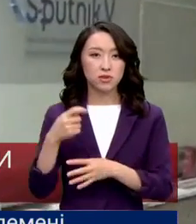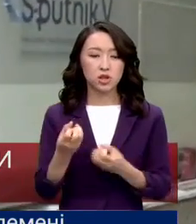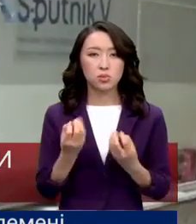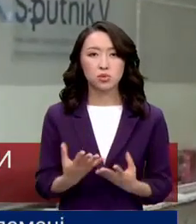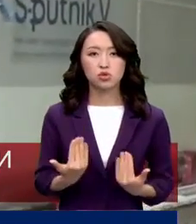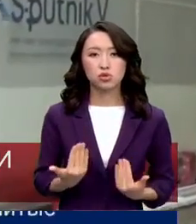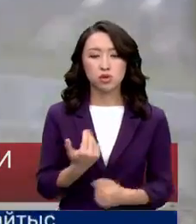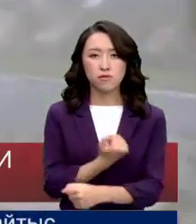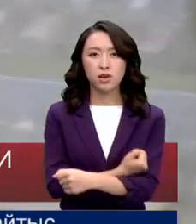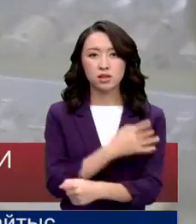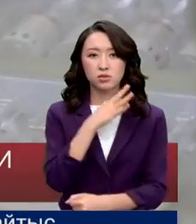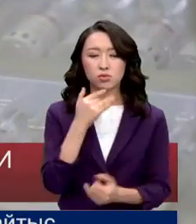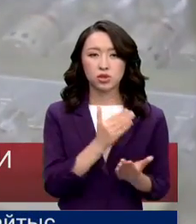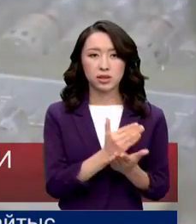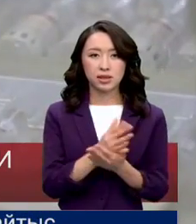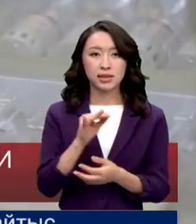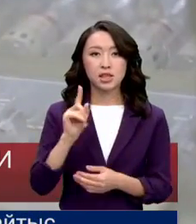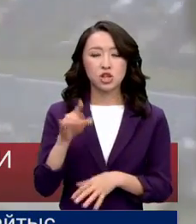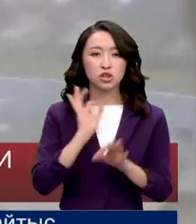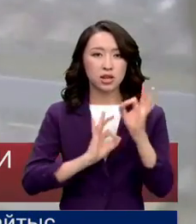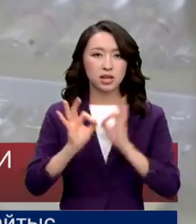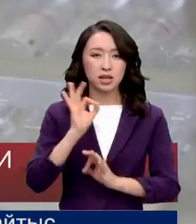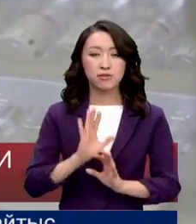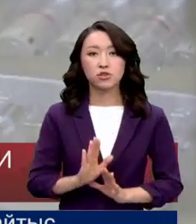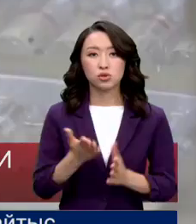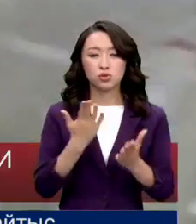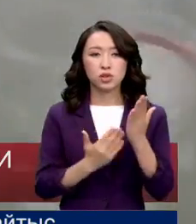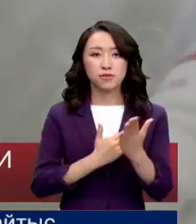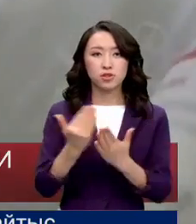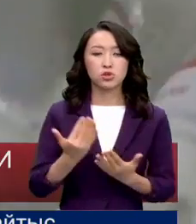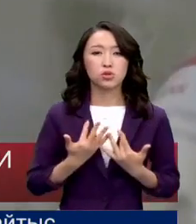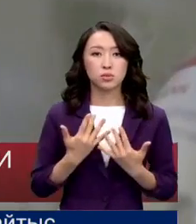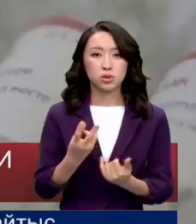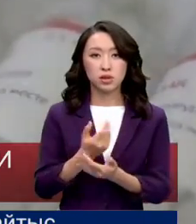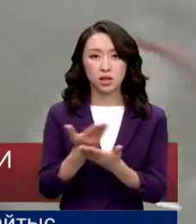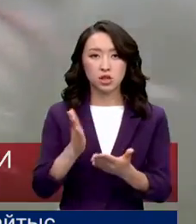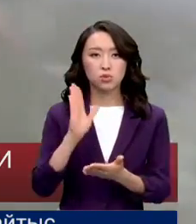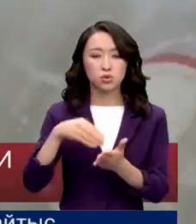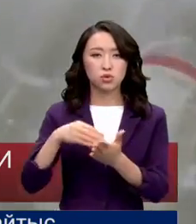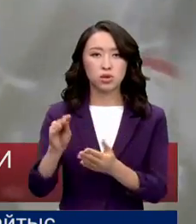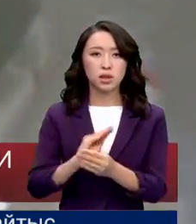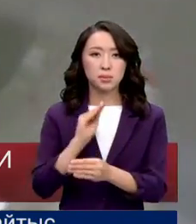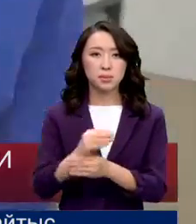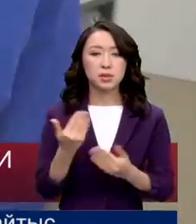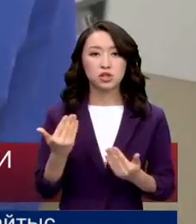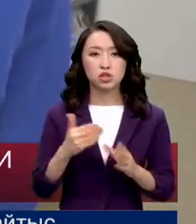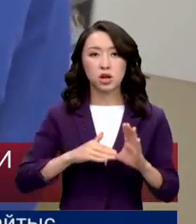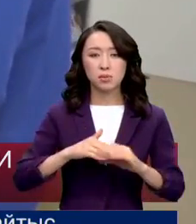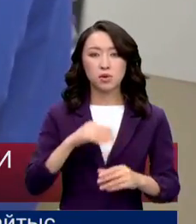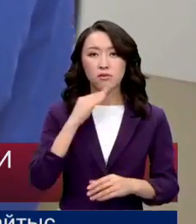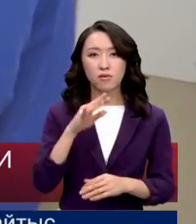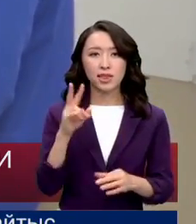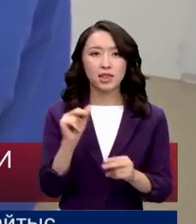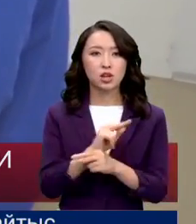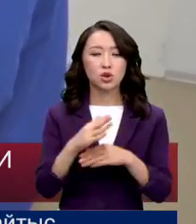сейчас вакцин достаточно, как и лекарственных средств, которые в случае высокого спроса на них будут докупаться. Сейчас их объема хватит на